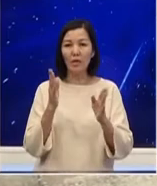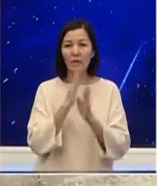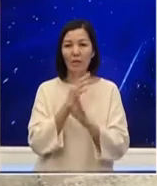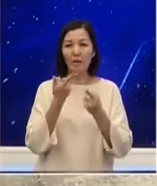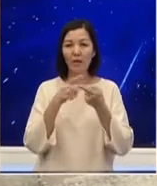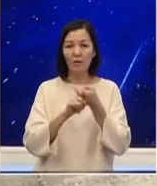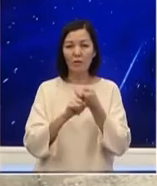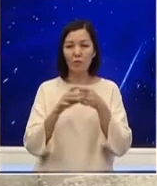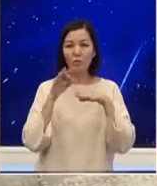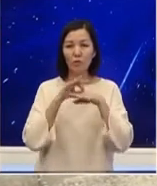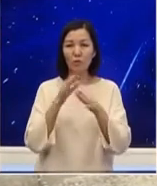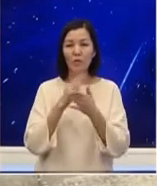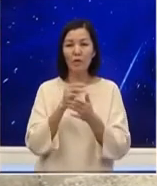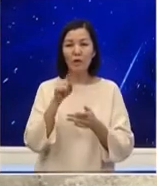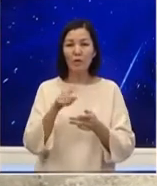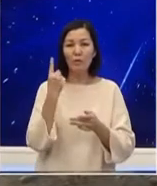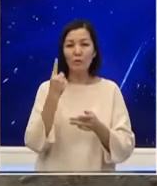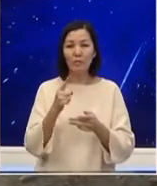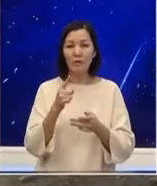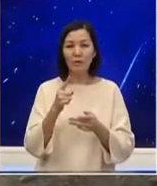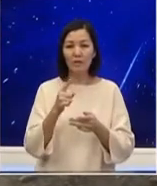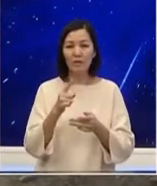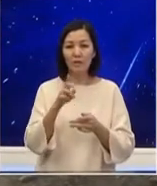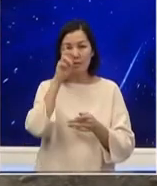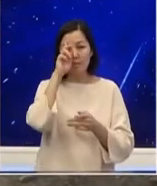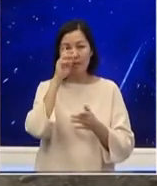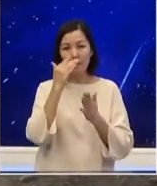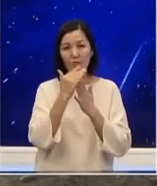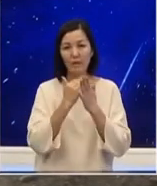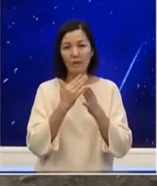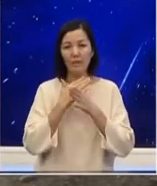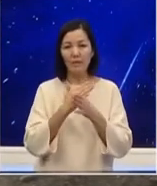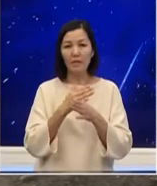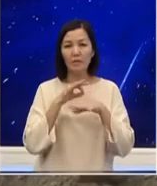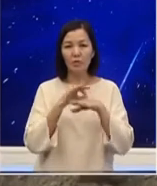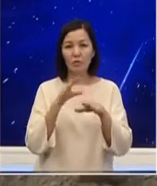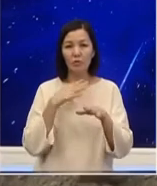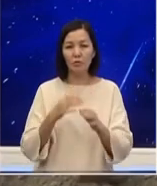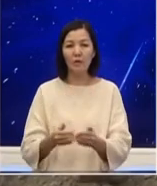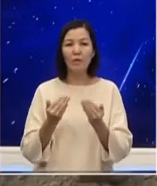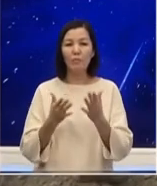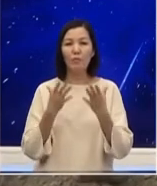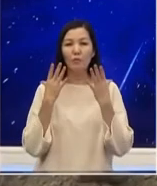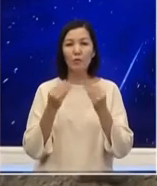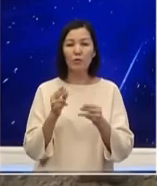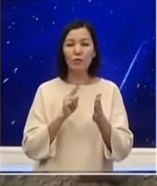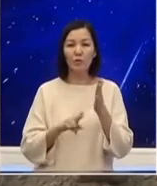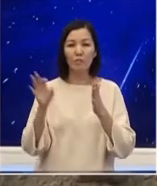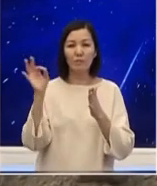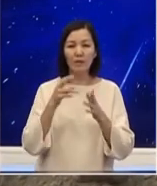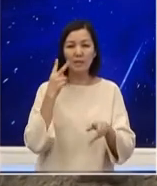жүріп жатыр. Мәселен, номері 1-ші жылу қазандығы мемлекеттік бағдарлама аясында жүргізілуде. Бүгінгі күні 70%-ден асып